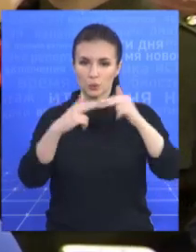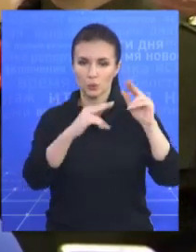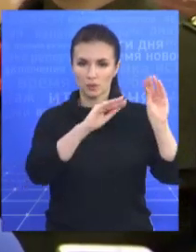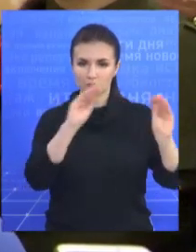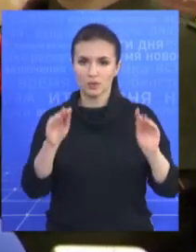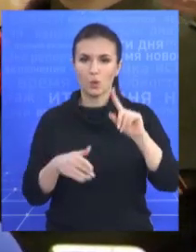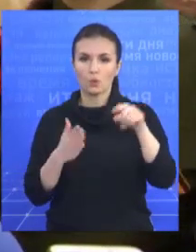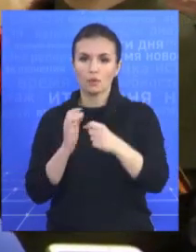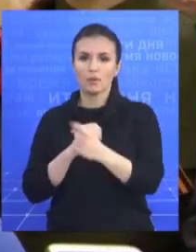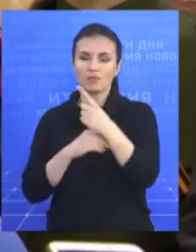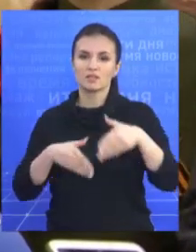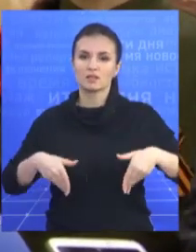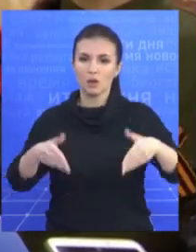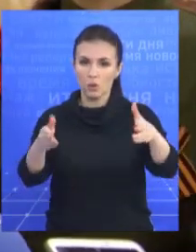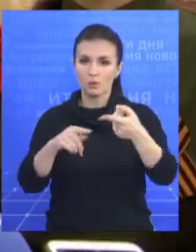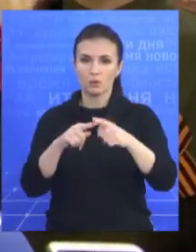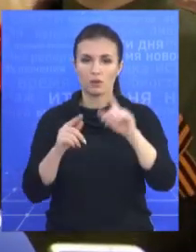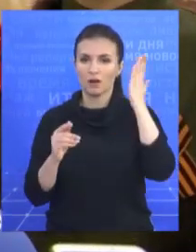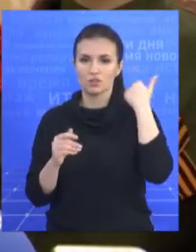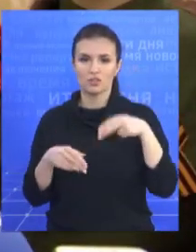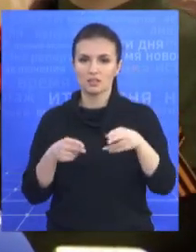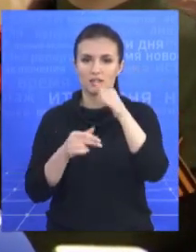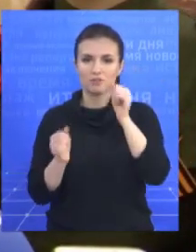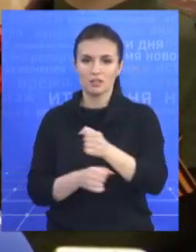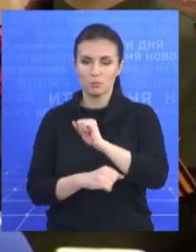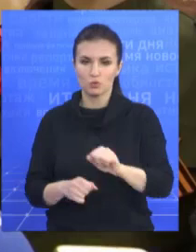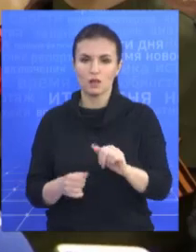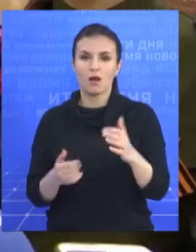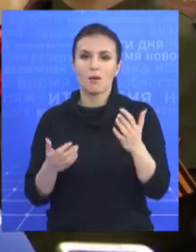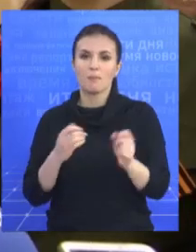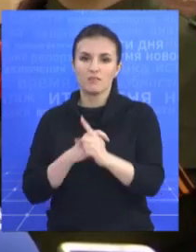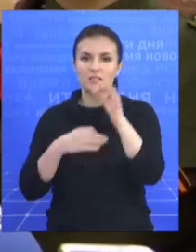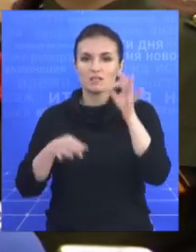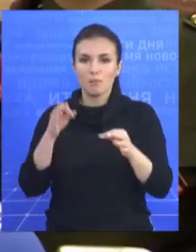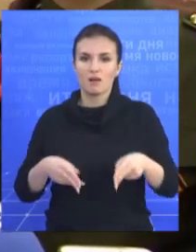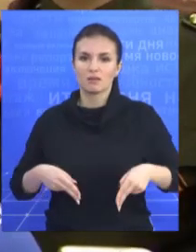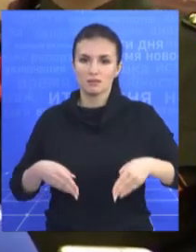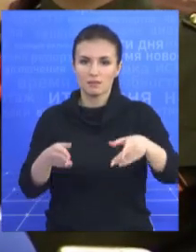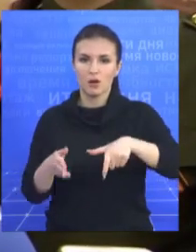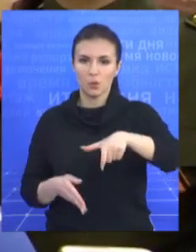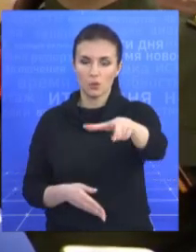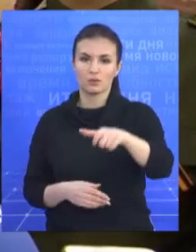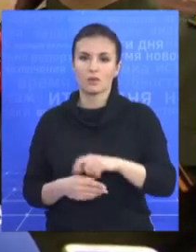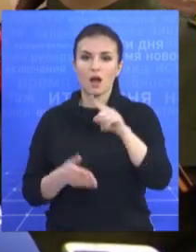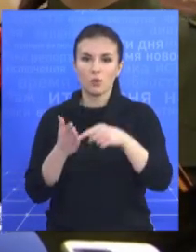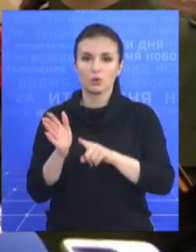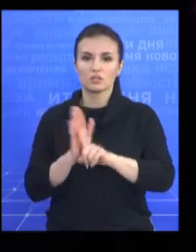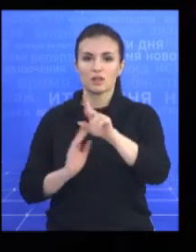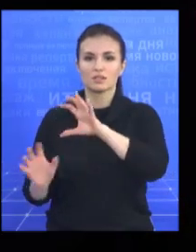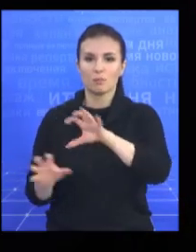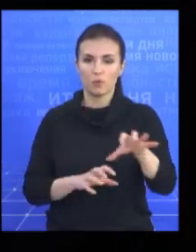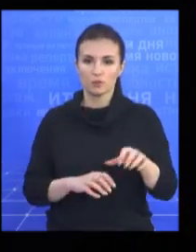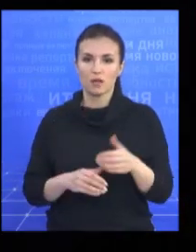есть. У города появились дороги, по которым раньше ездить было невозможно. Появились нормальные дороги в городе. То есть о городе стали